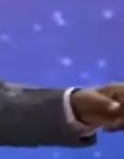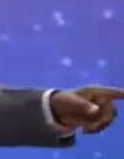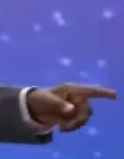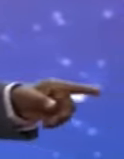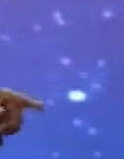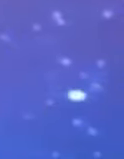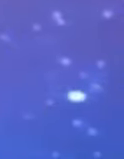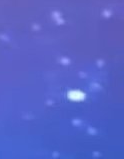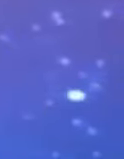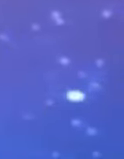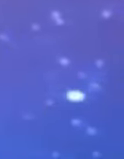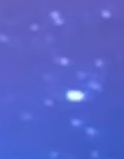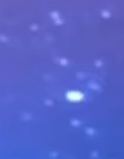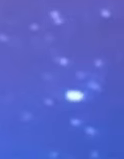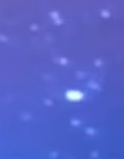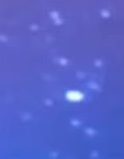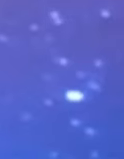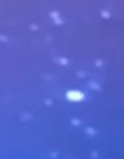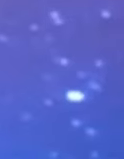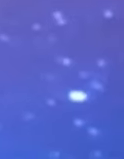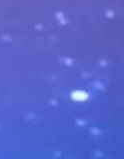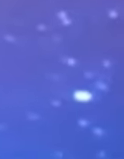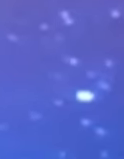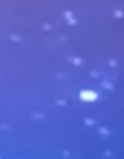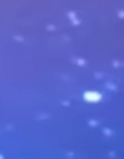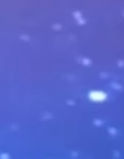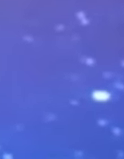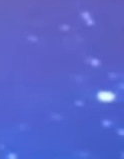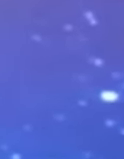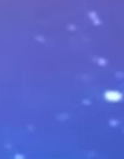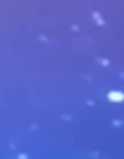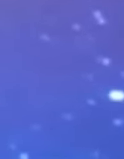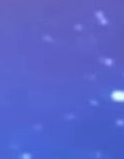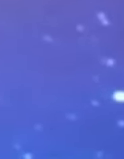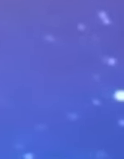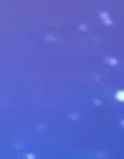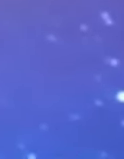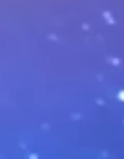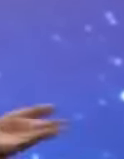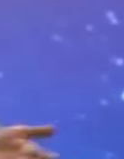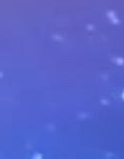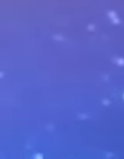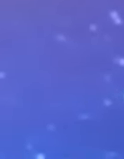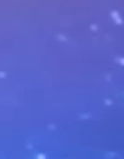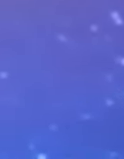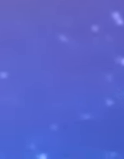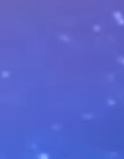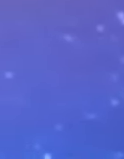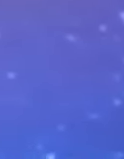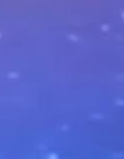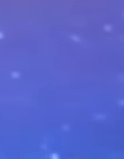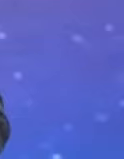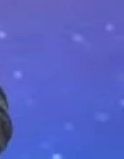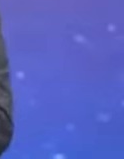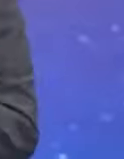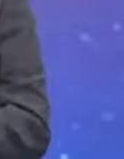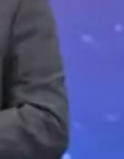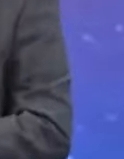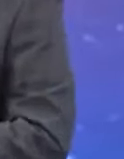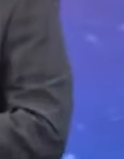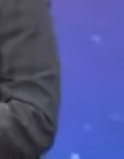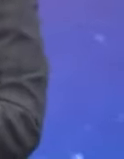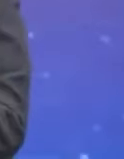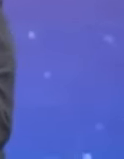il volit avant s'il continue pas voler après s ils ne verront pas la grâce de